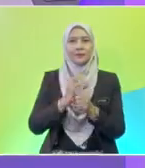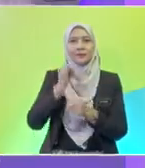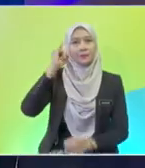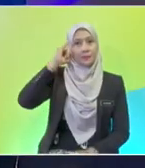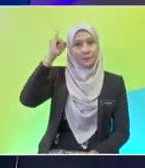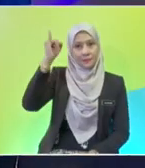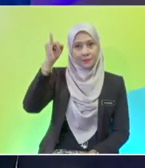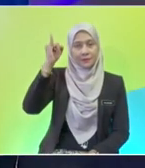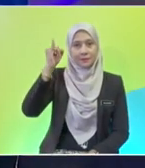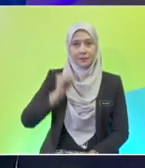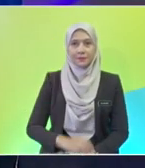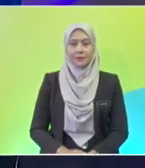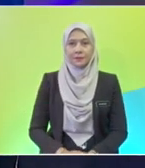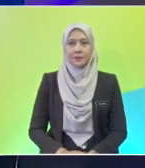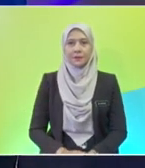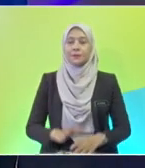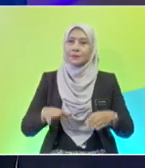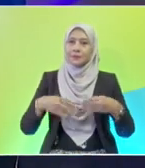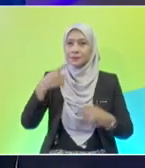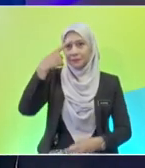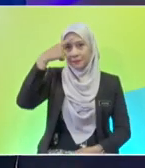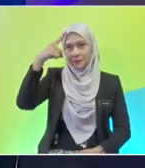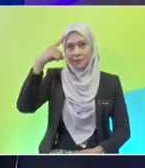mengingatlah bagi topik darah